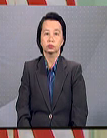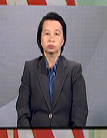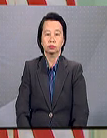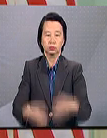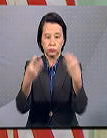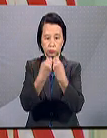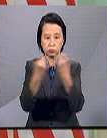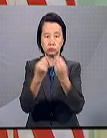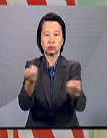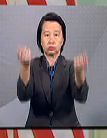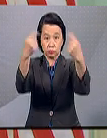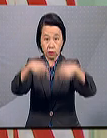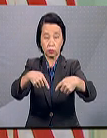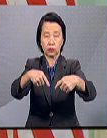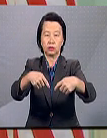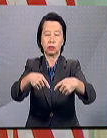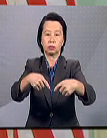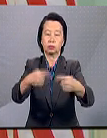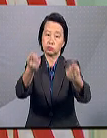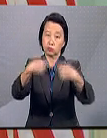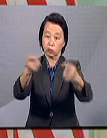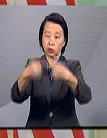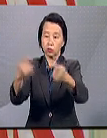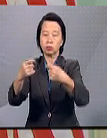Kapasiti kehadiran adalah